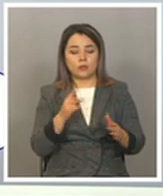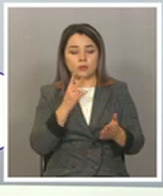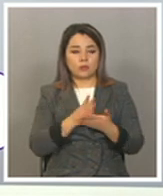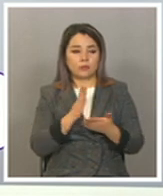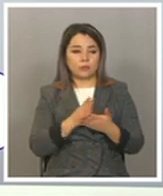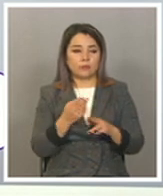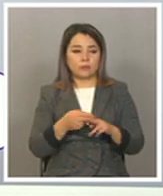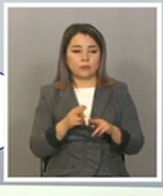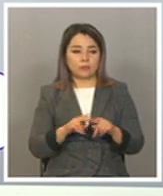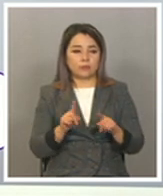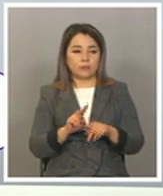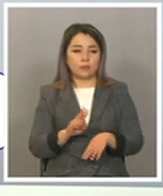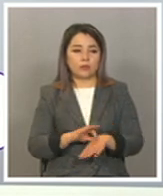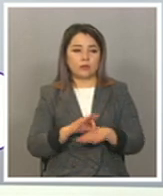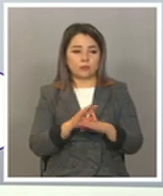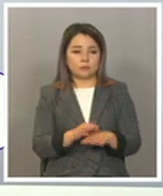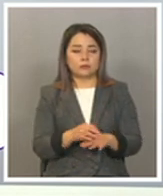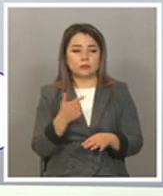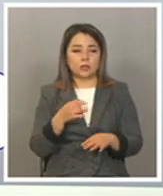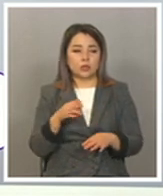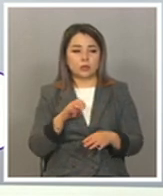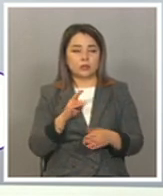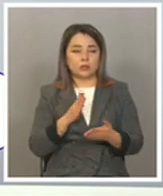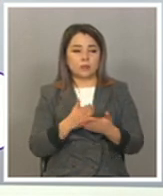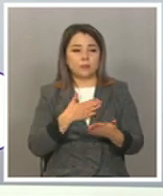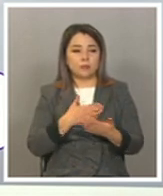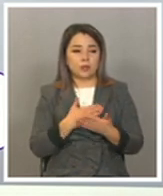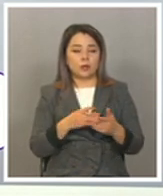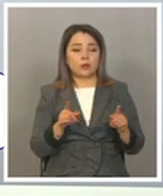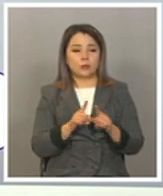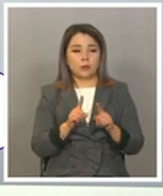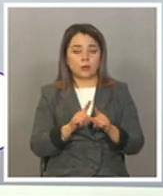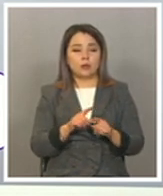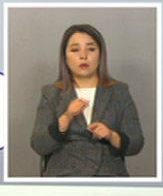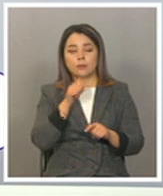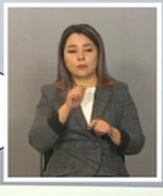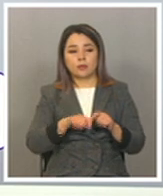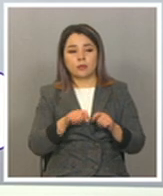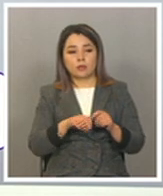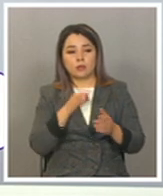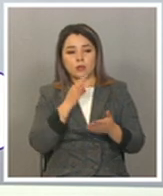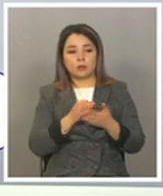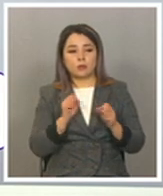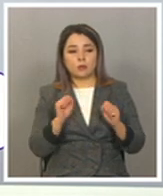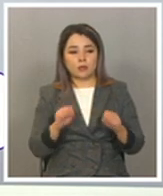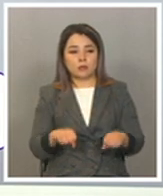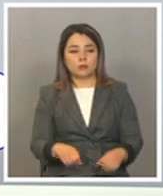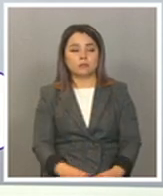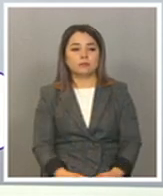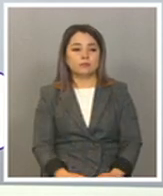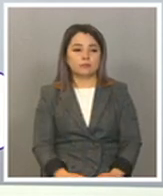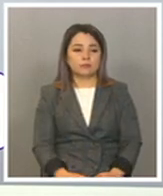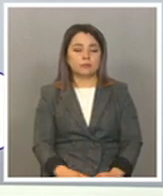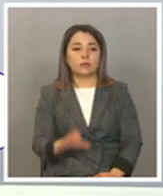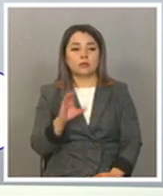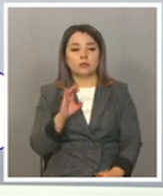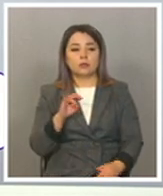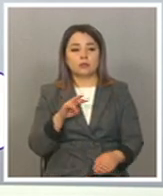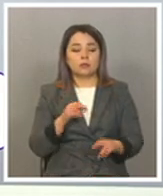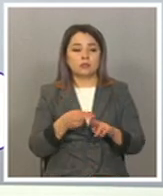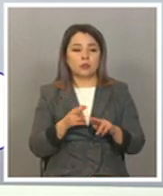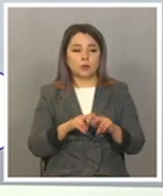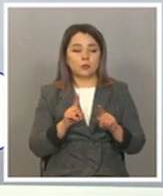жердегі түзілген гидроксидтердің белсенділігін осылай салыстырып айтуға болады. Сілтілік металдардың